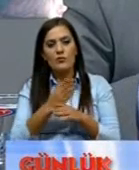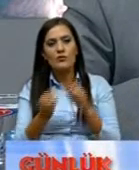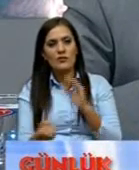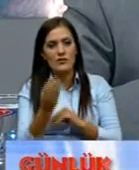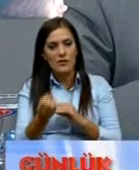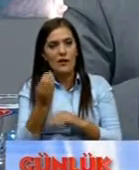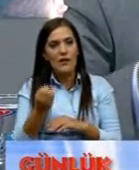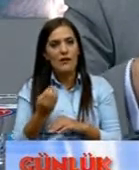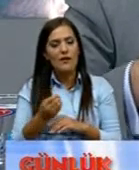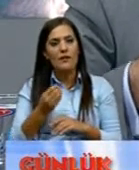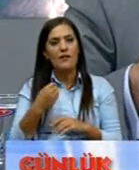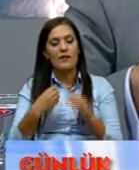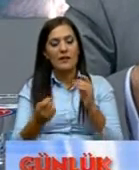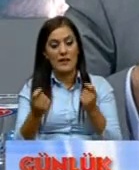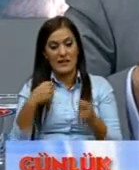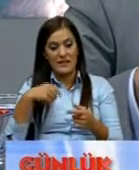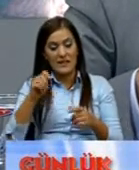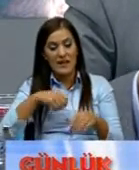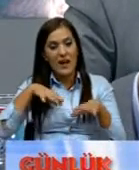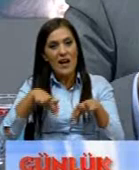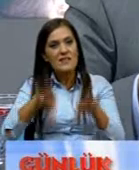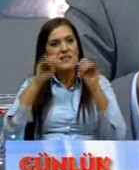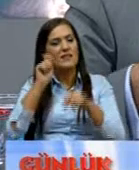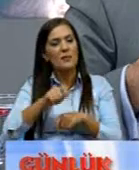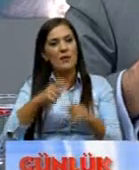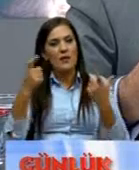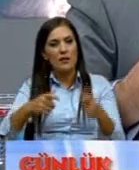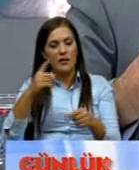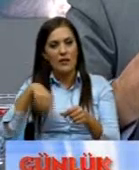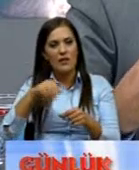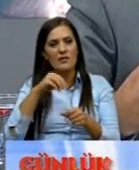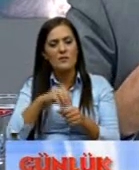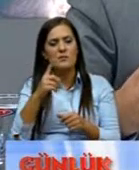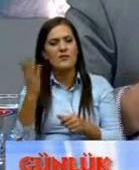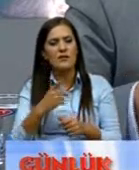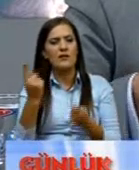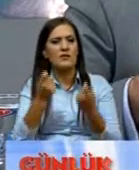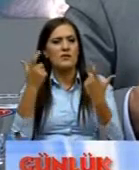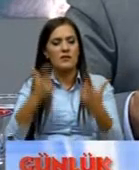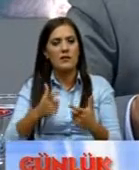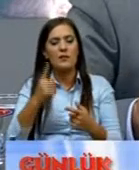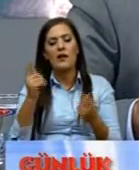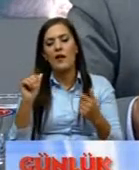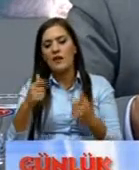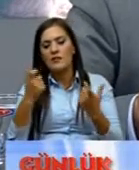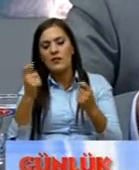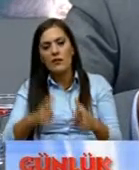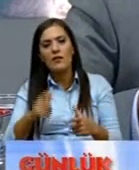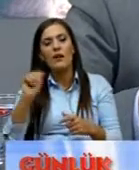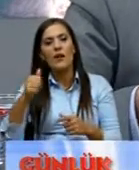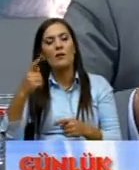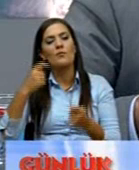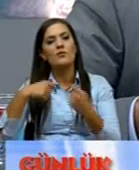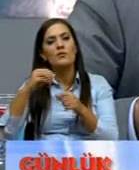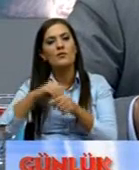üreten, üretilen yeri bir şekliyle gerek iş yerimiz gerekse